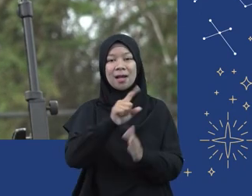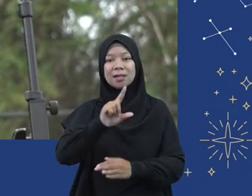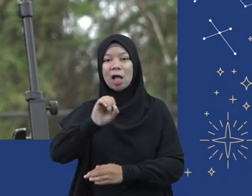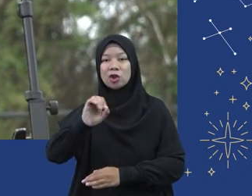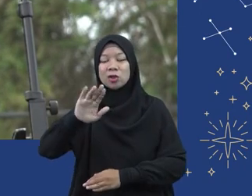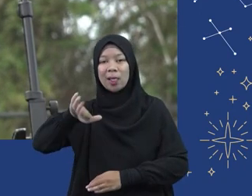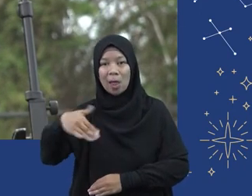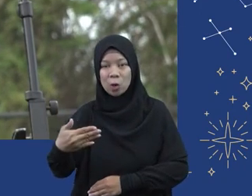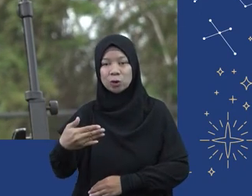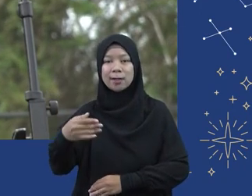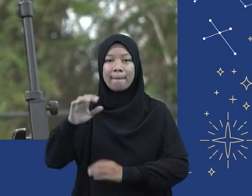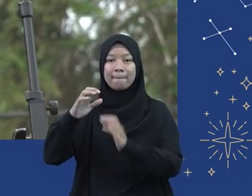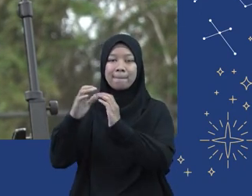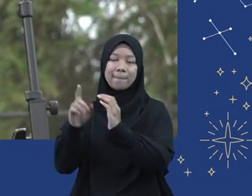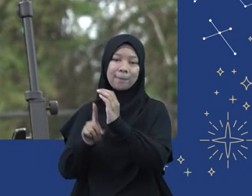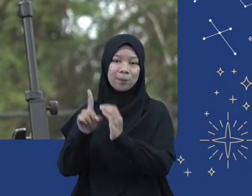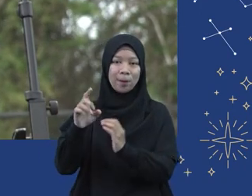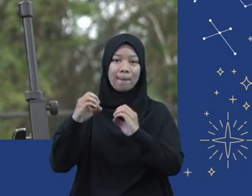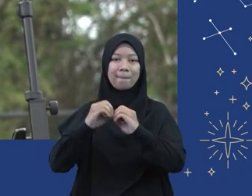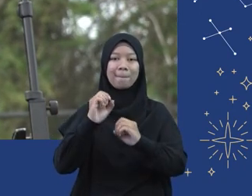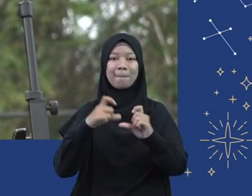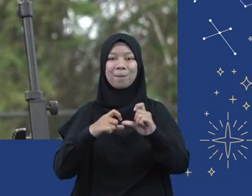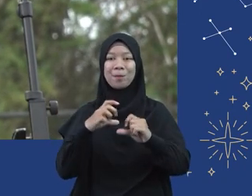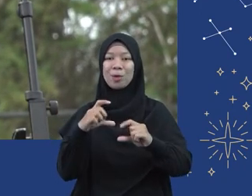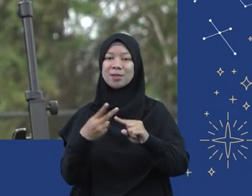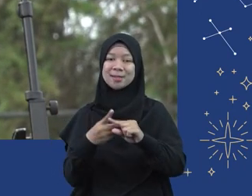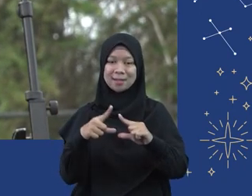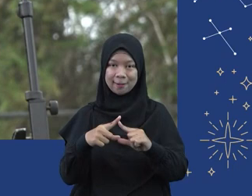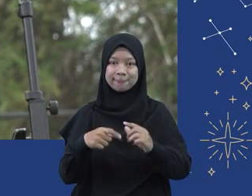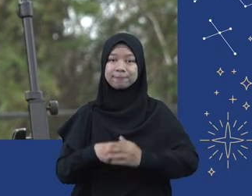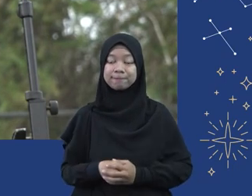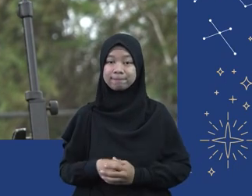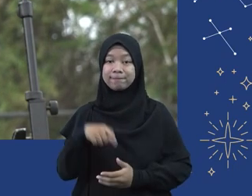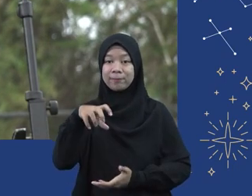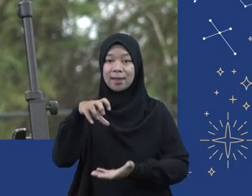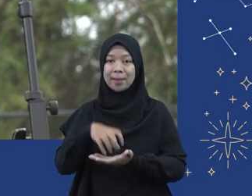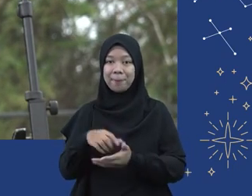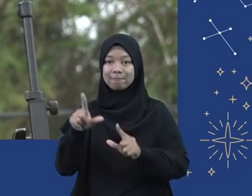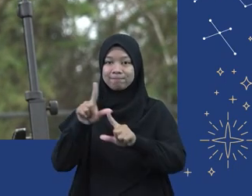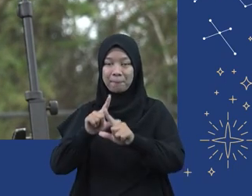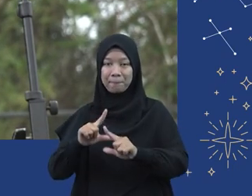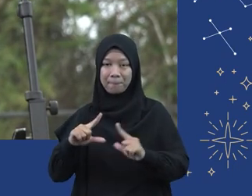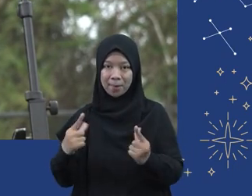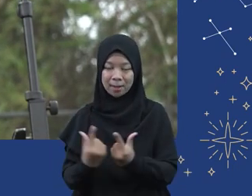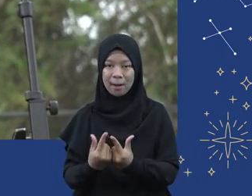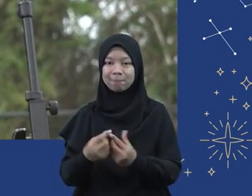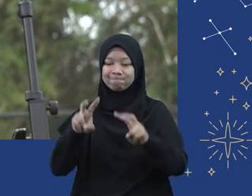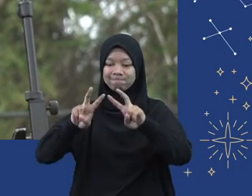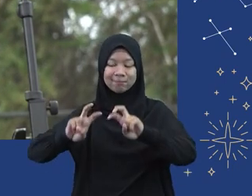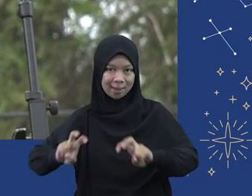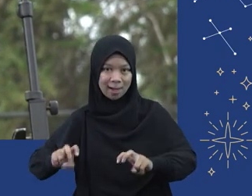observatorium bosca sebagai lembaga pendidikan dan penelitian observatorium bosca merupakan